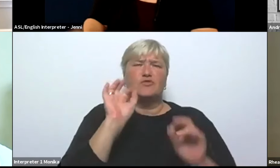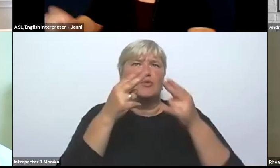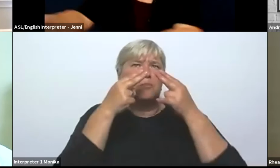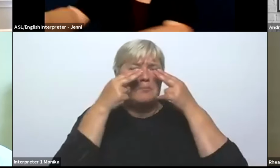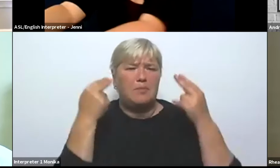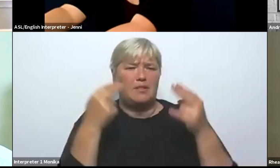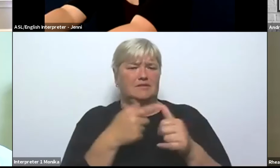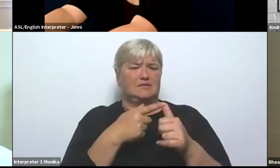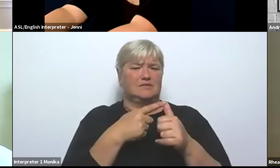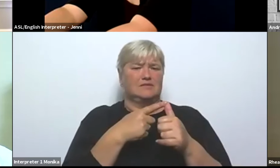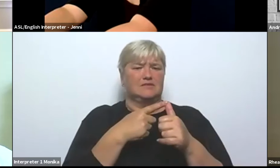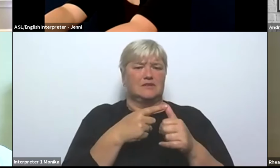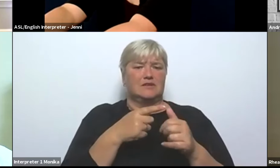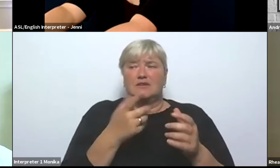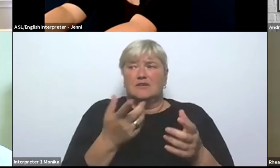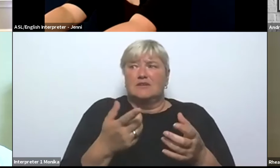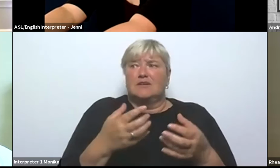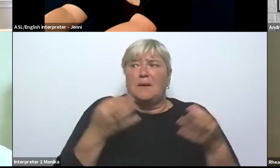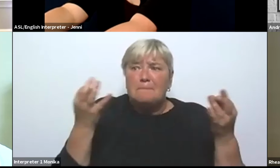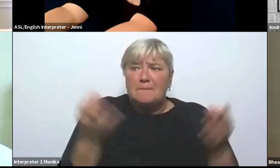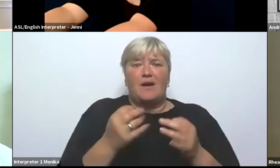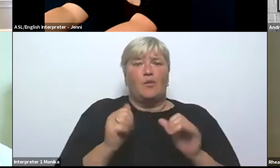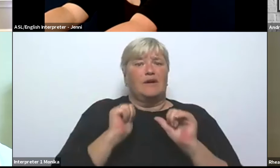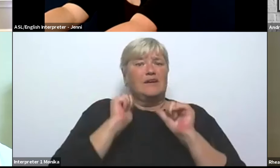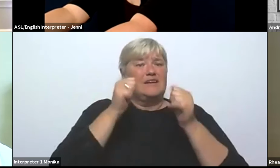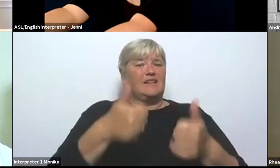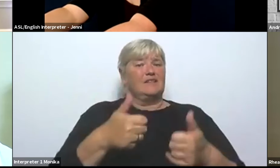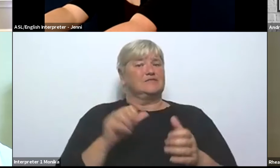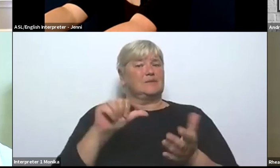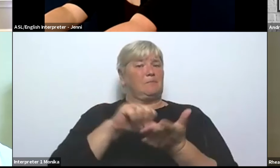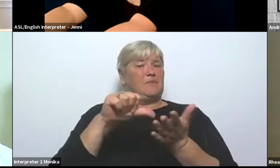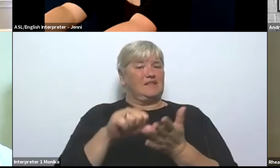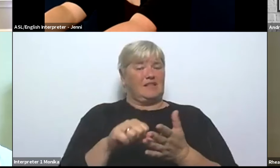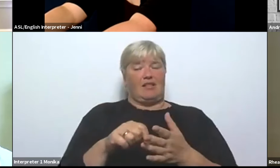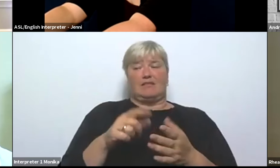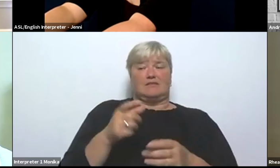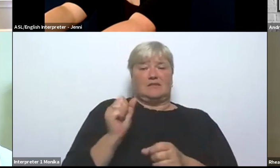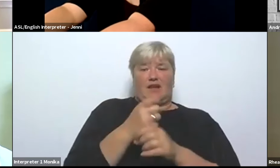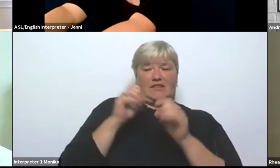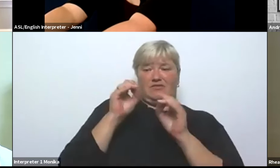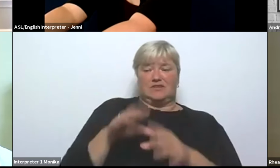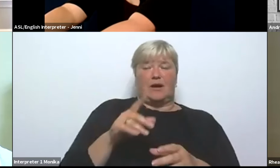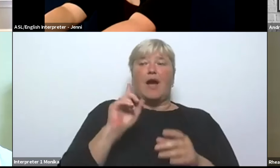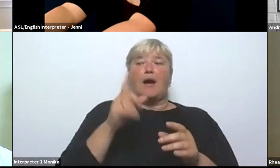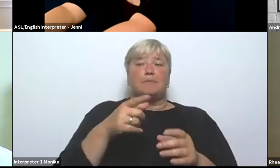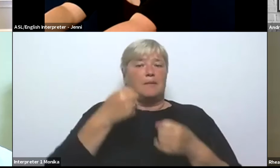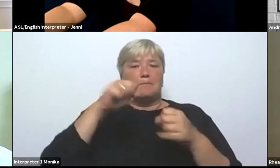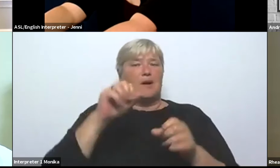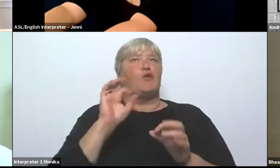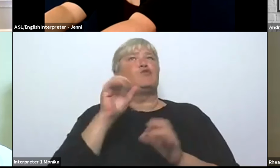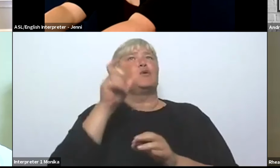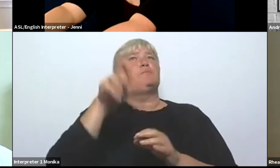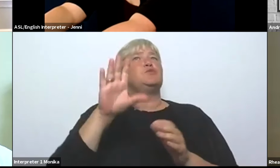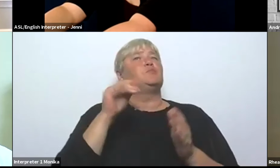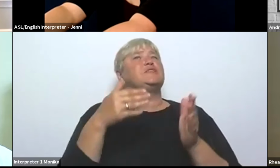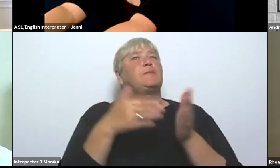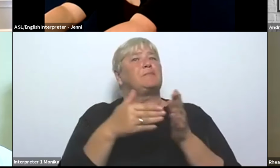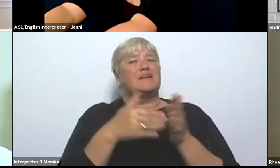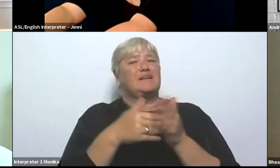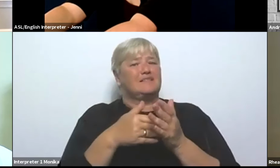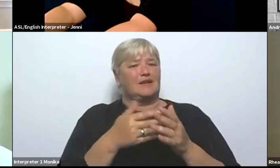ein unverzichtbares Hilfsmittel geworden ist. Das wurde aber nicht designt für Menschen mit Behinderungen, sondern das wurde als